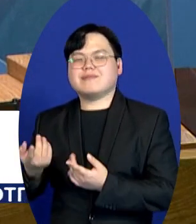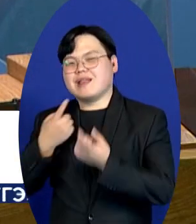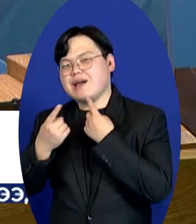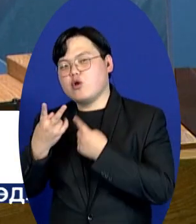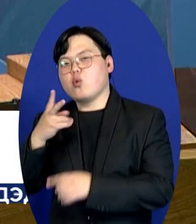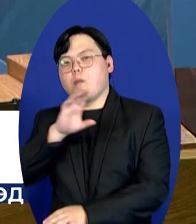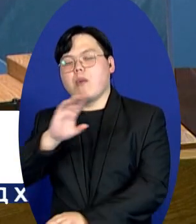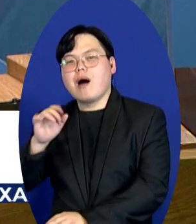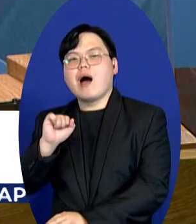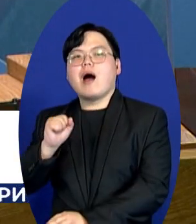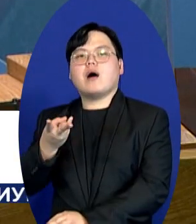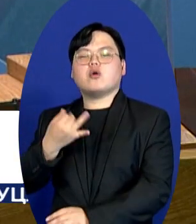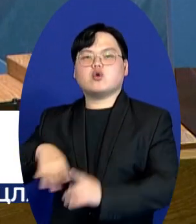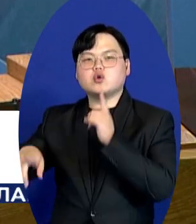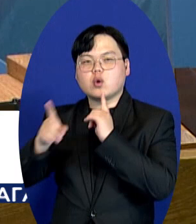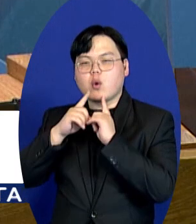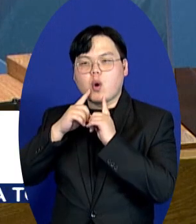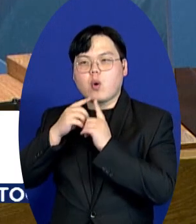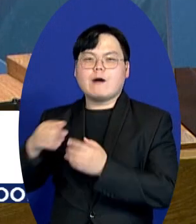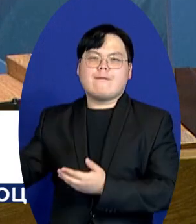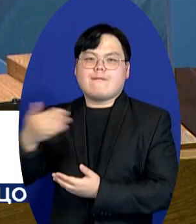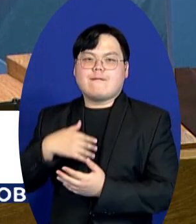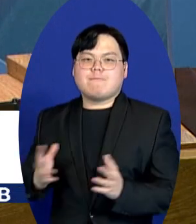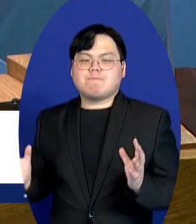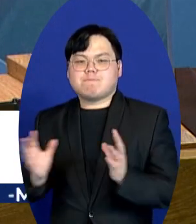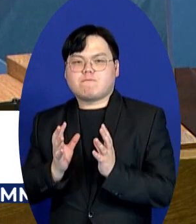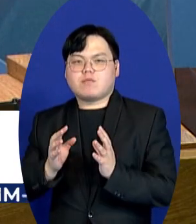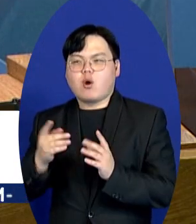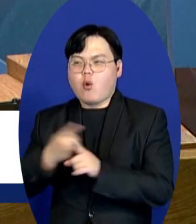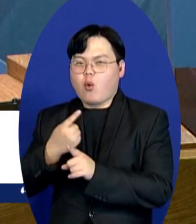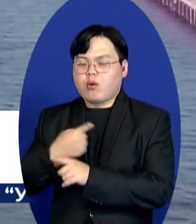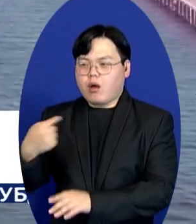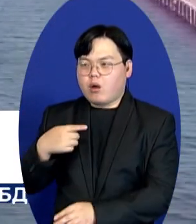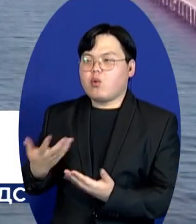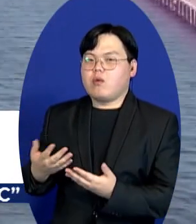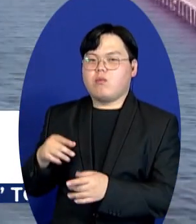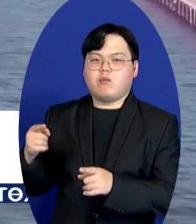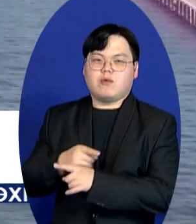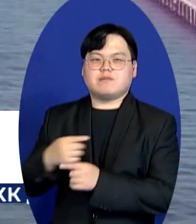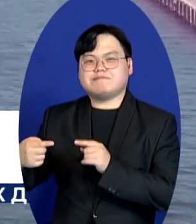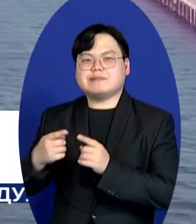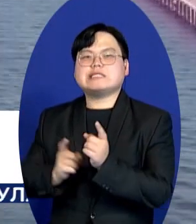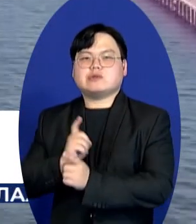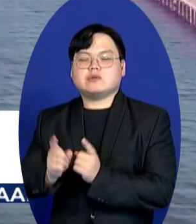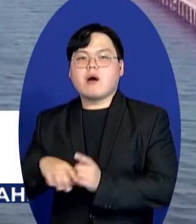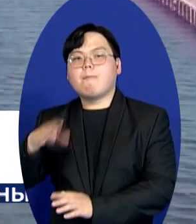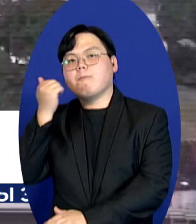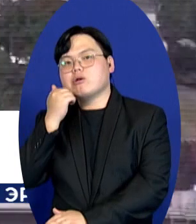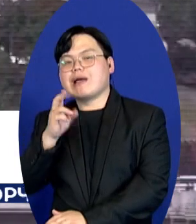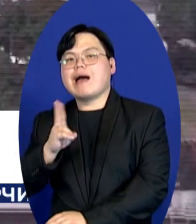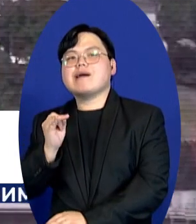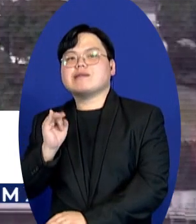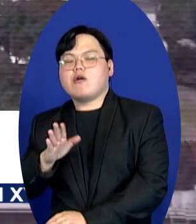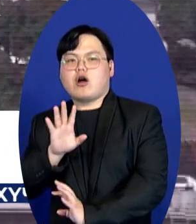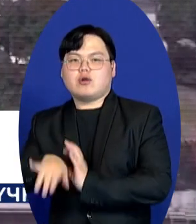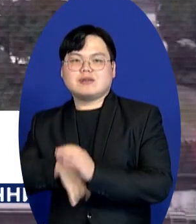нэгдсэн улсын байгууллагын айлгын зөвлөлийг зарлан хуралдуулж ирээ цэргүү ажиллаж байгааг буруутгасан байна. Үүний зэрэгцээ Москва, Киевийн аль аль нь олон улсын